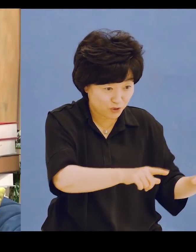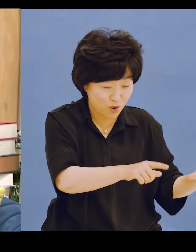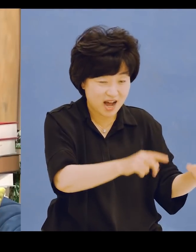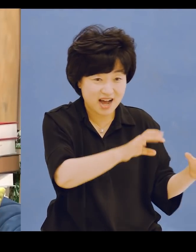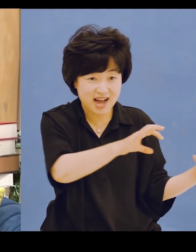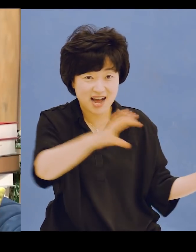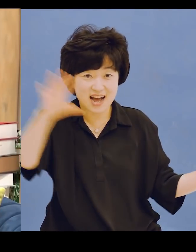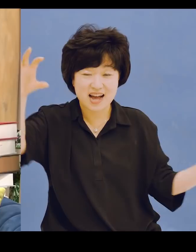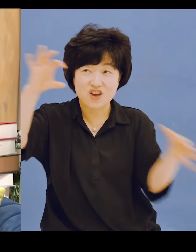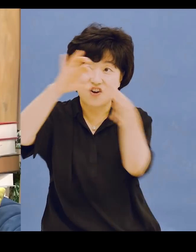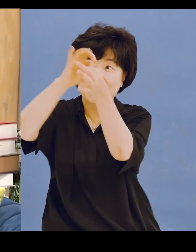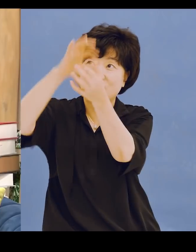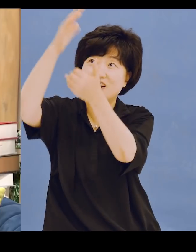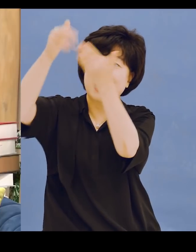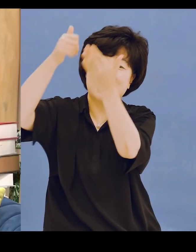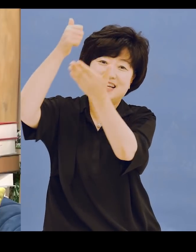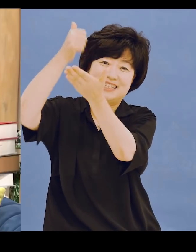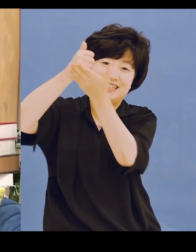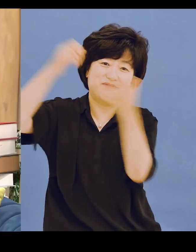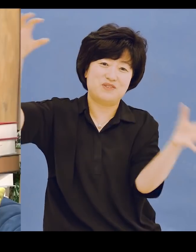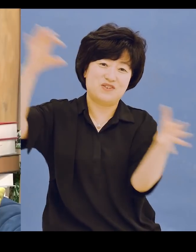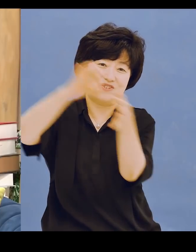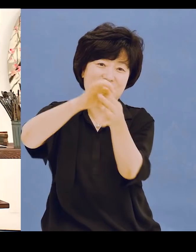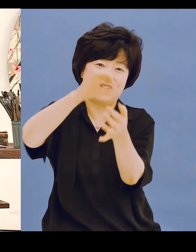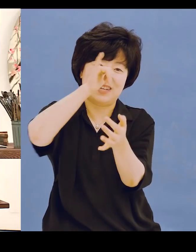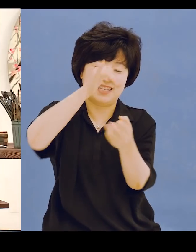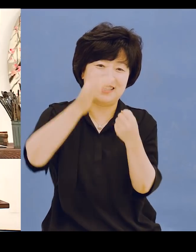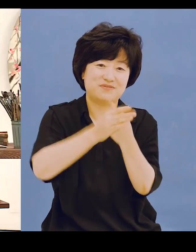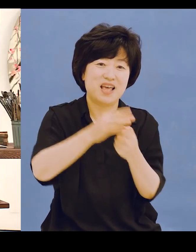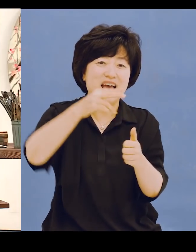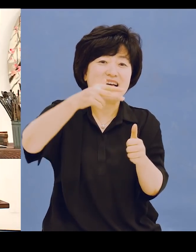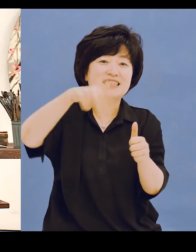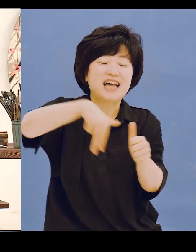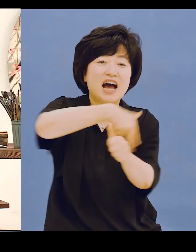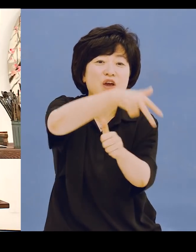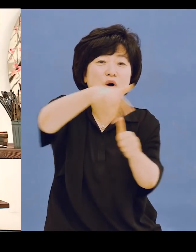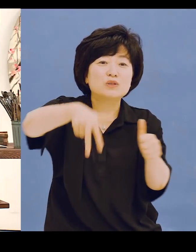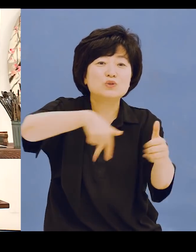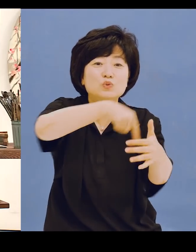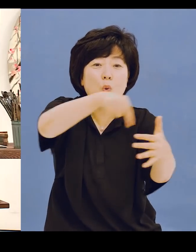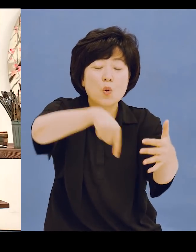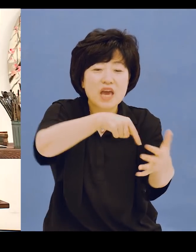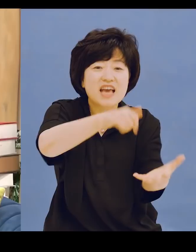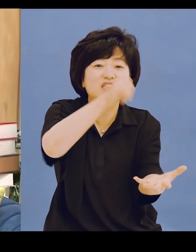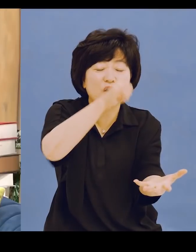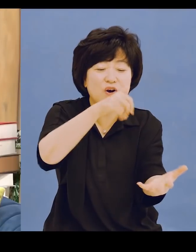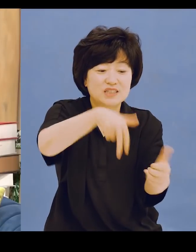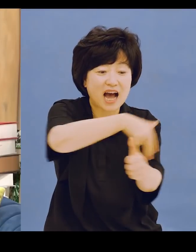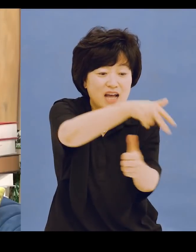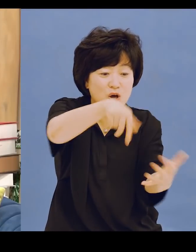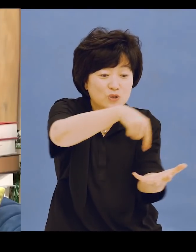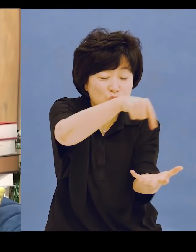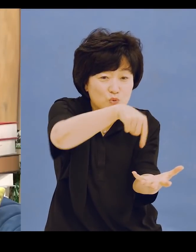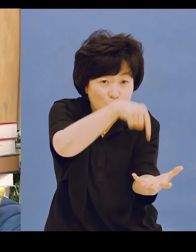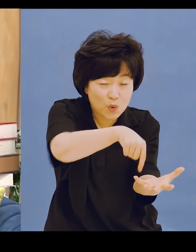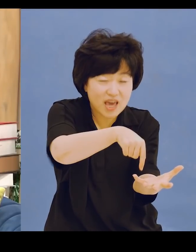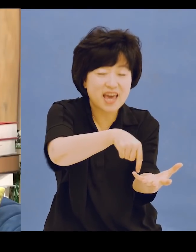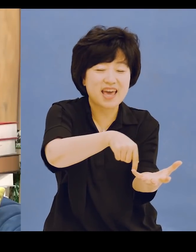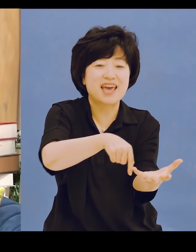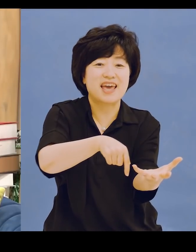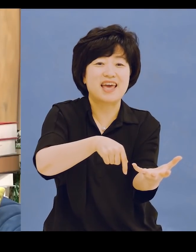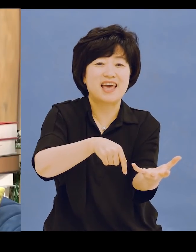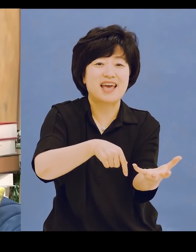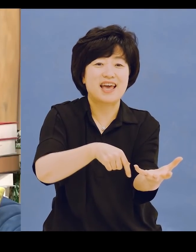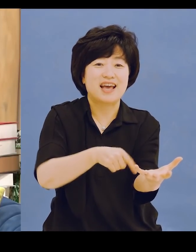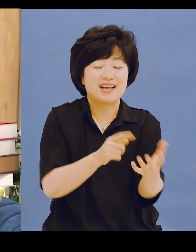하나님 창조주 하나님을 만나는데 너무나 쉽게 만나요. 거기에 이제 우리가 배울 점이 있는데 네. 저한테 자꾸 질문을 해요. 한국